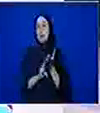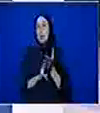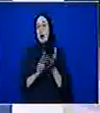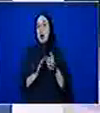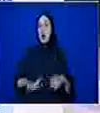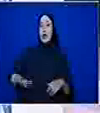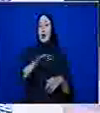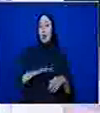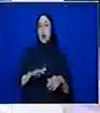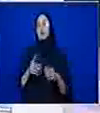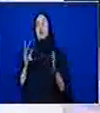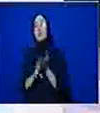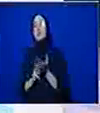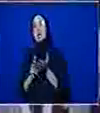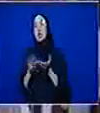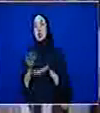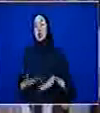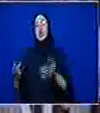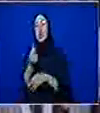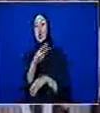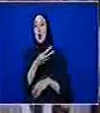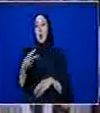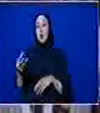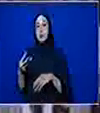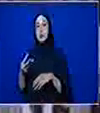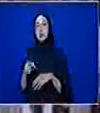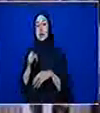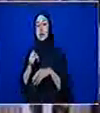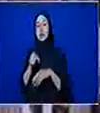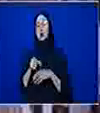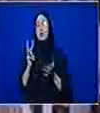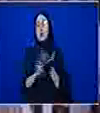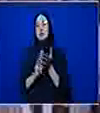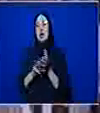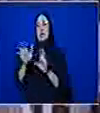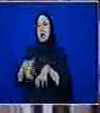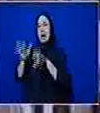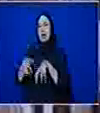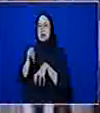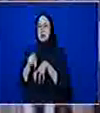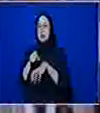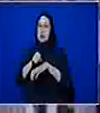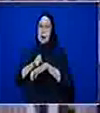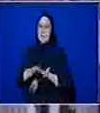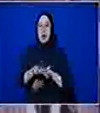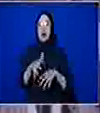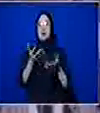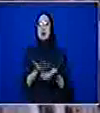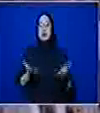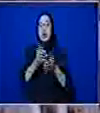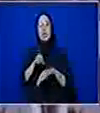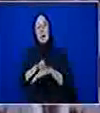masalah lingkungan dan sosial ekonomi yang ditimbulkan oleh lubang-lubang bekas tambang tersebut?